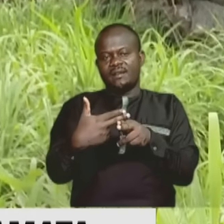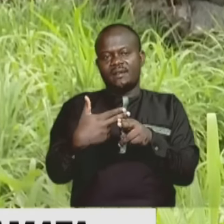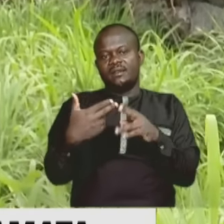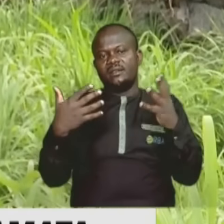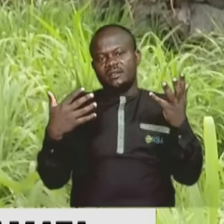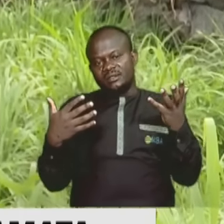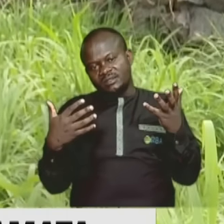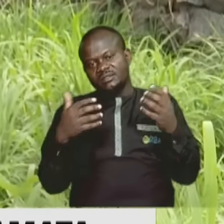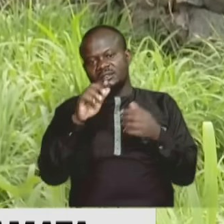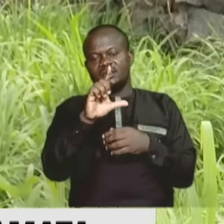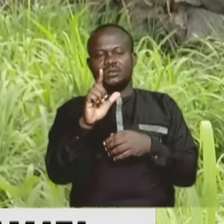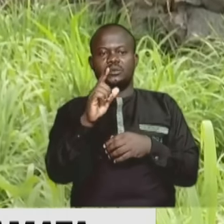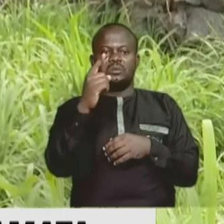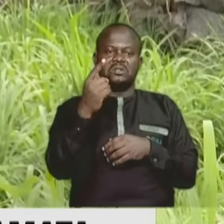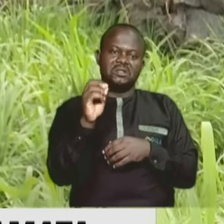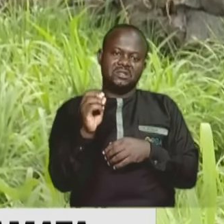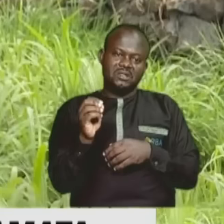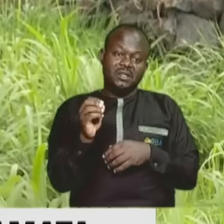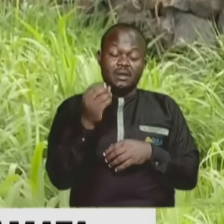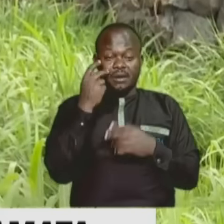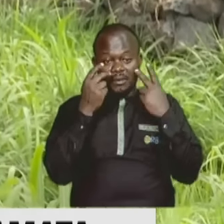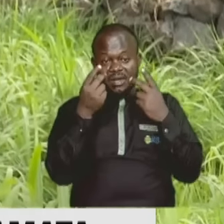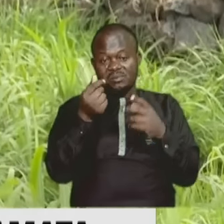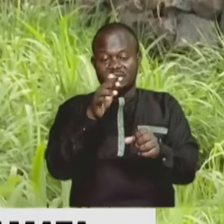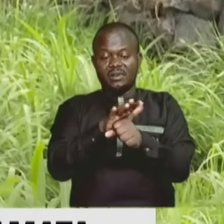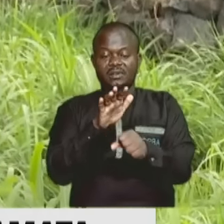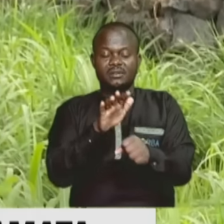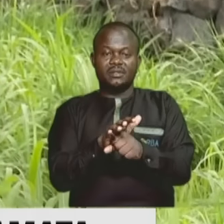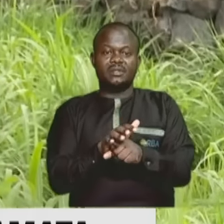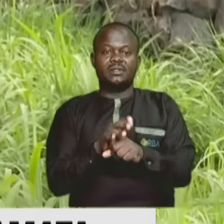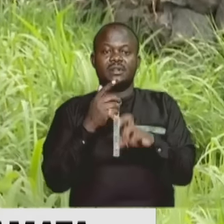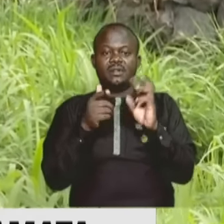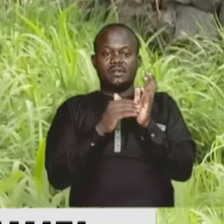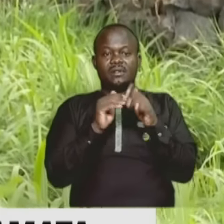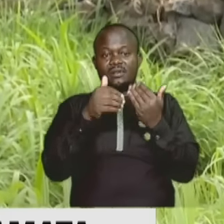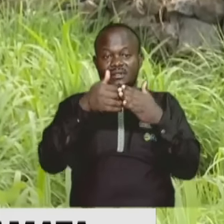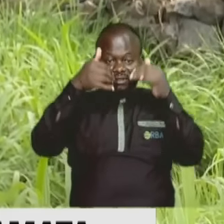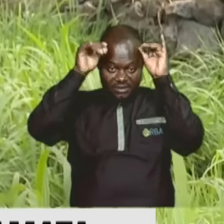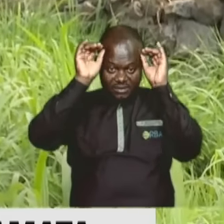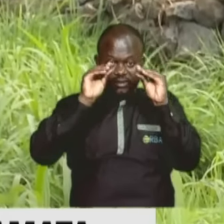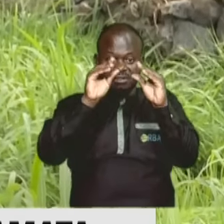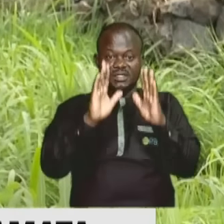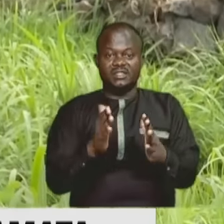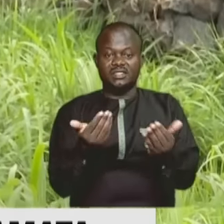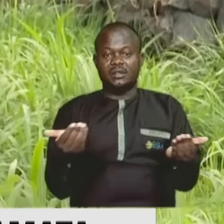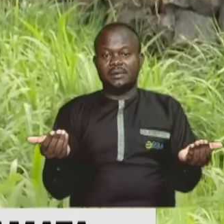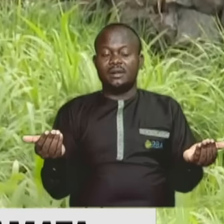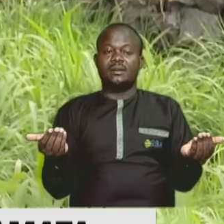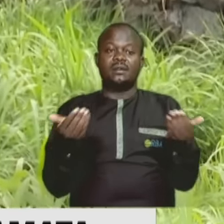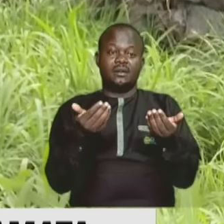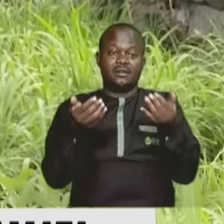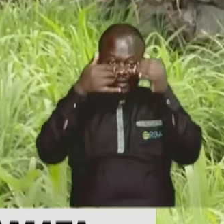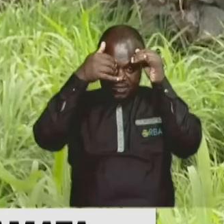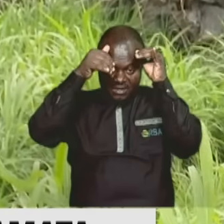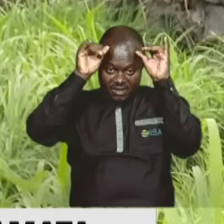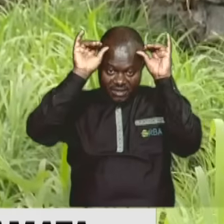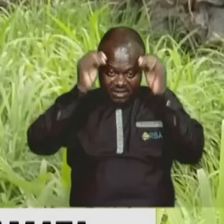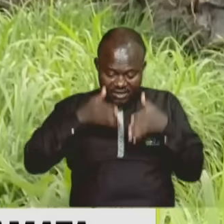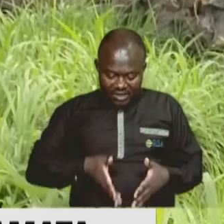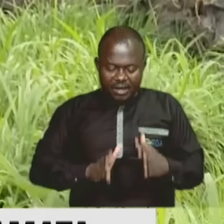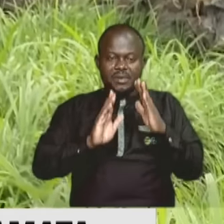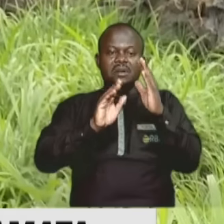nk'ibyakimasa nkijyana ku isoko kibona amafaranga menshi. Ubu inka nizo zigisha abana nkirabyara nkagurisha ikimasa, ubu